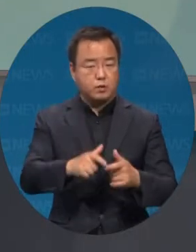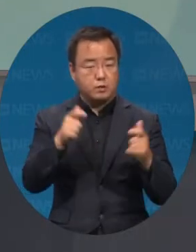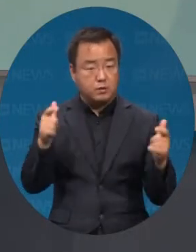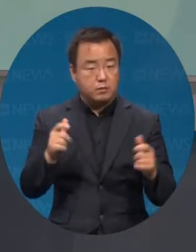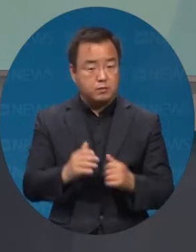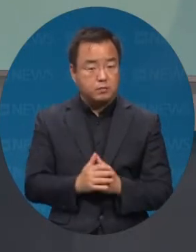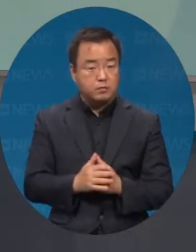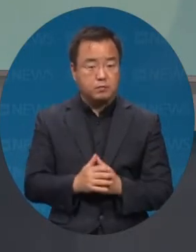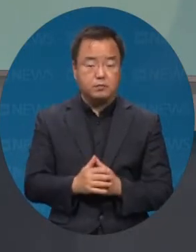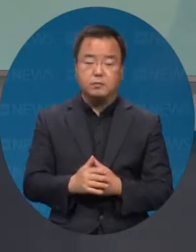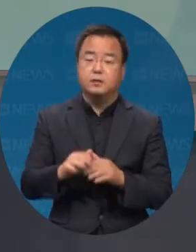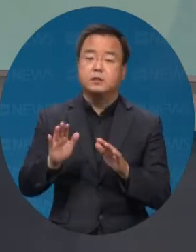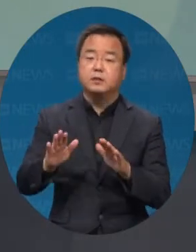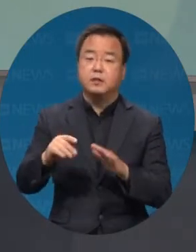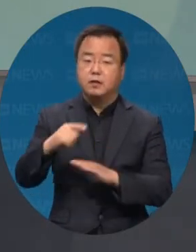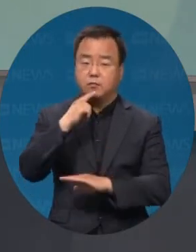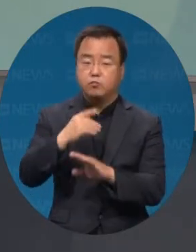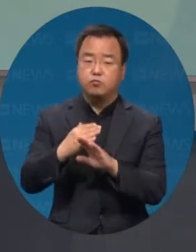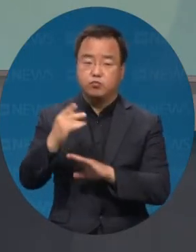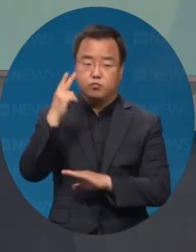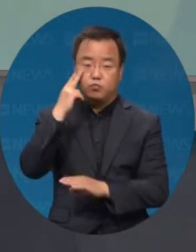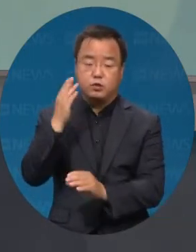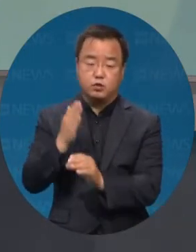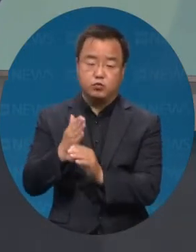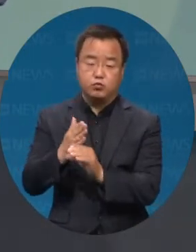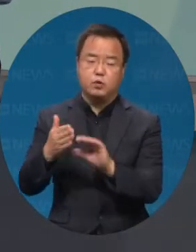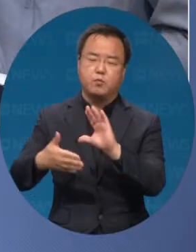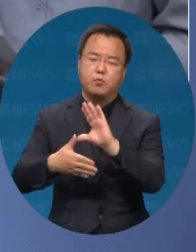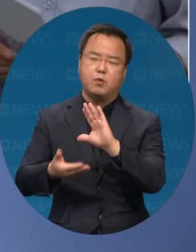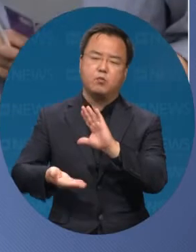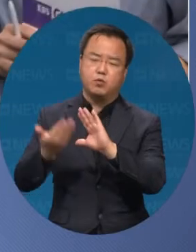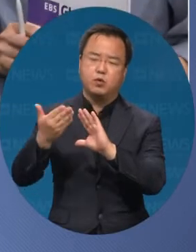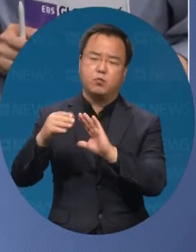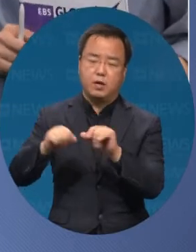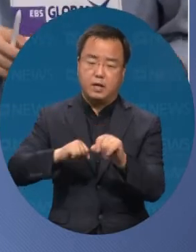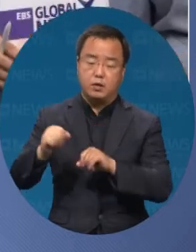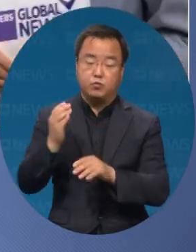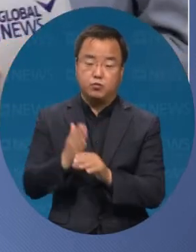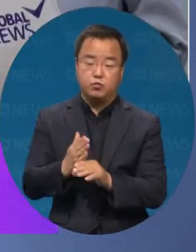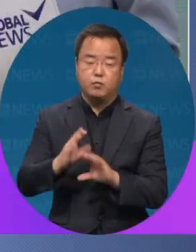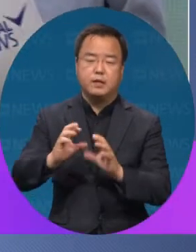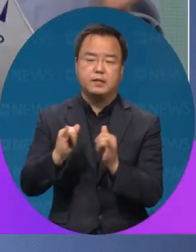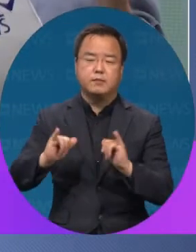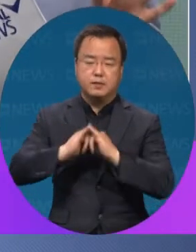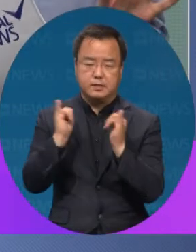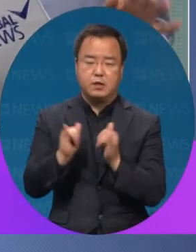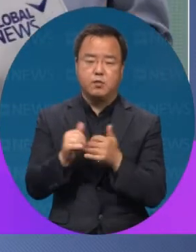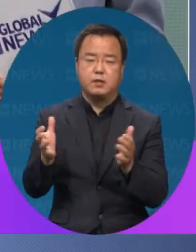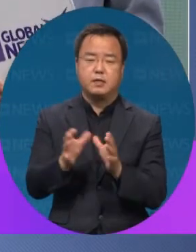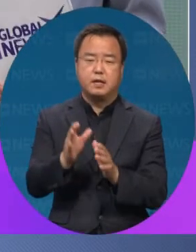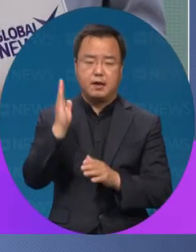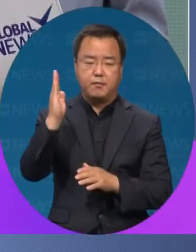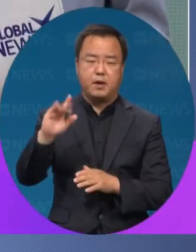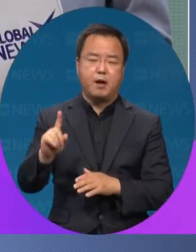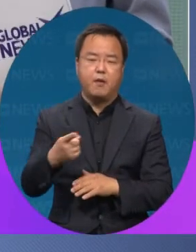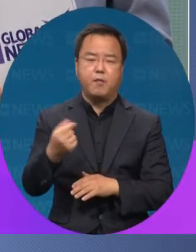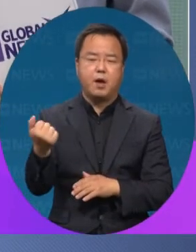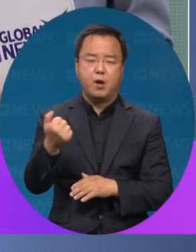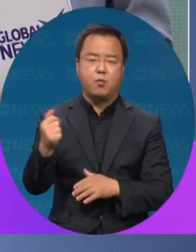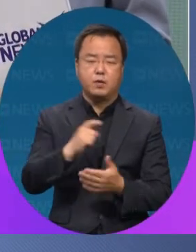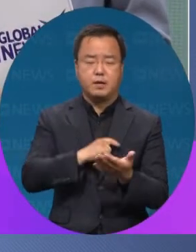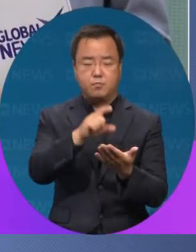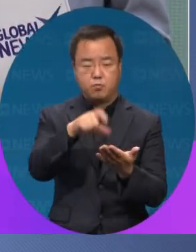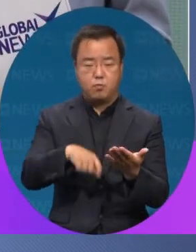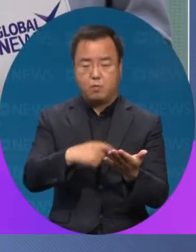현자는 북미 지역을 중심으로 행동에 나서고 있는 상황인데요 이 시민단체가 앞서 언급한 150개 목록을 확인을 하고